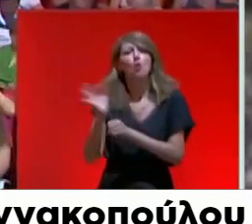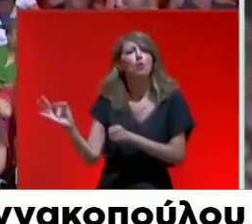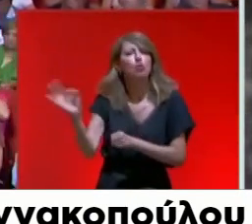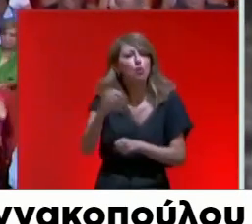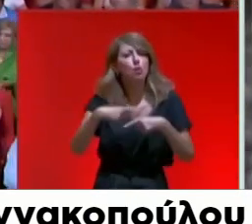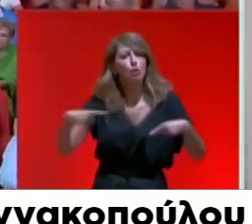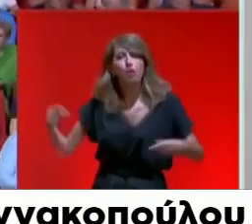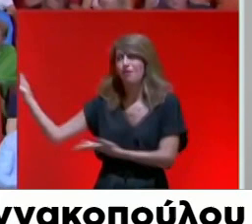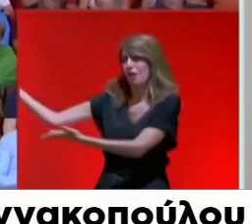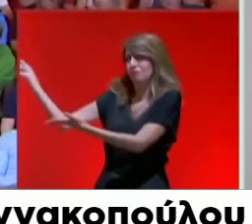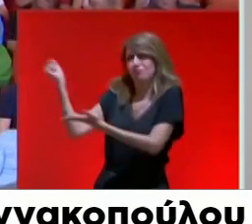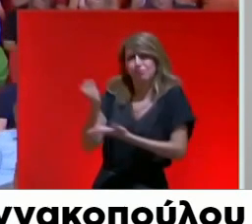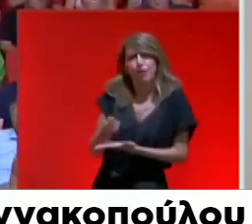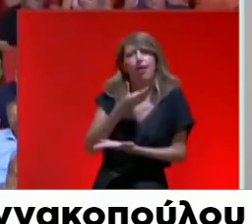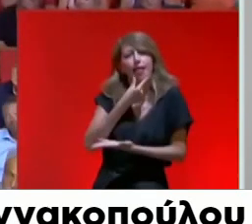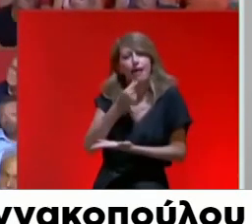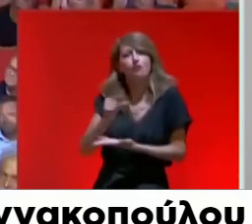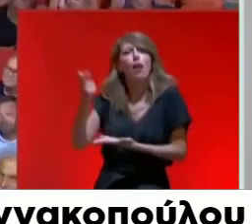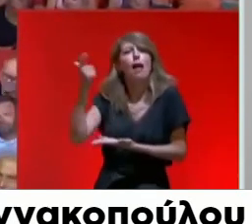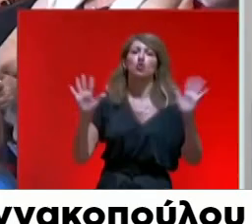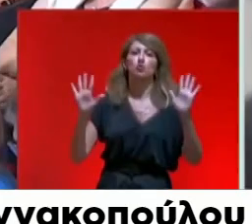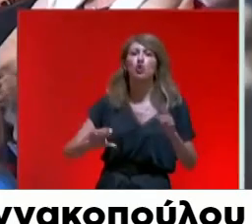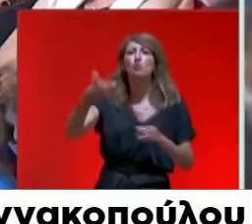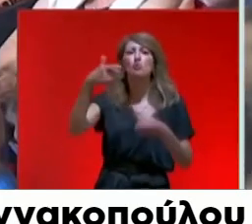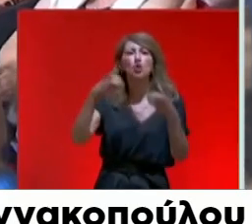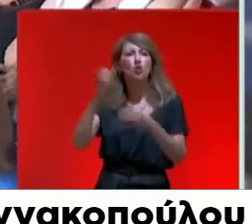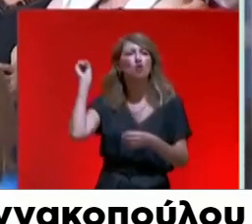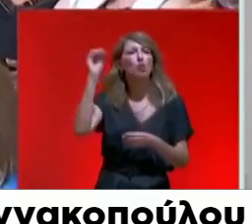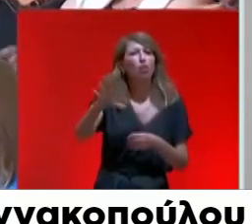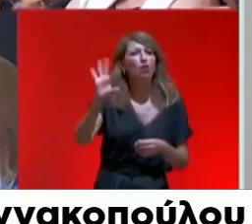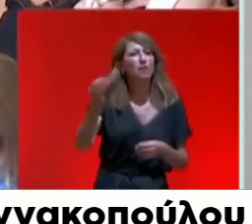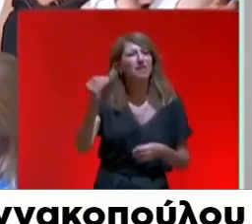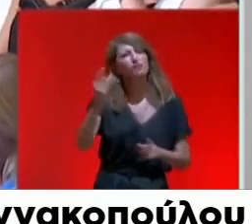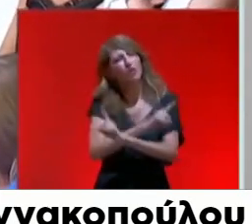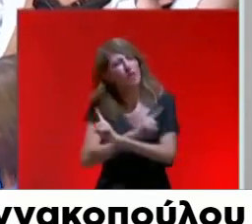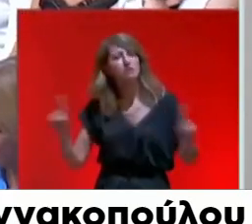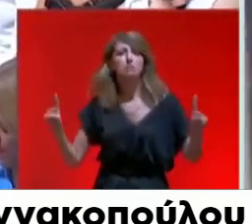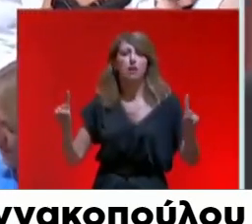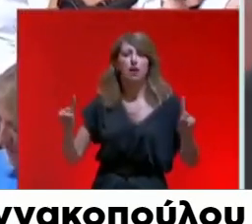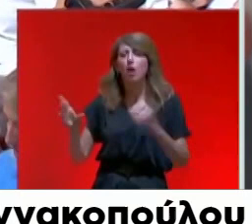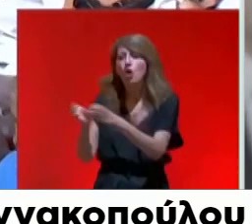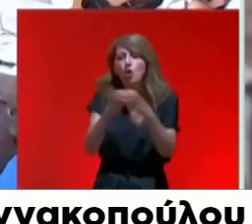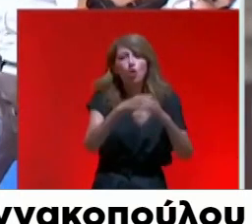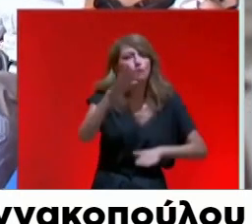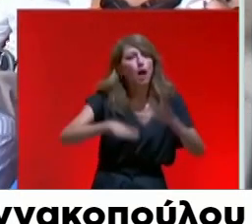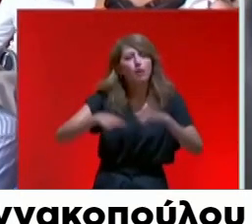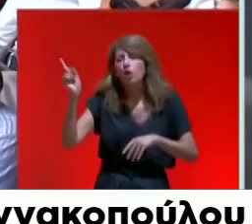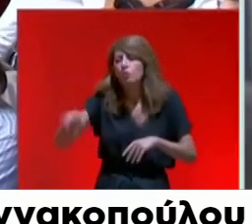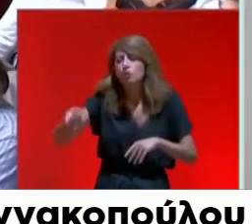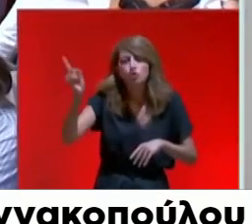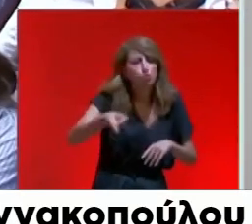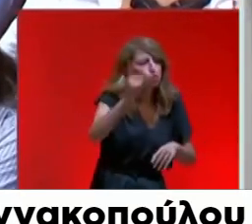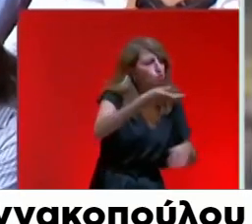Συμμαχία. Άρα λοιπόν θα είναι 2 Σαββατοκύριακα που ούτως ή άλλως ο ΣΥΡΙΖΑ Προοδευτική Συμμαχία θα είναι παρόν με